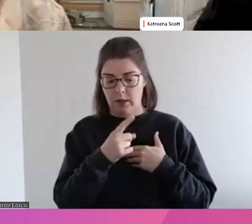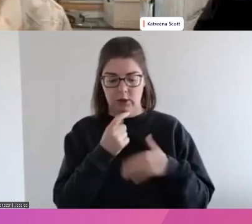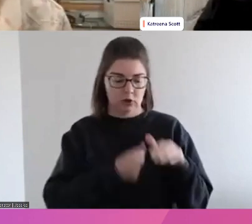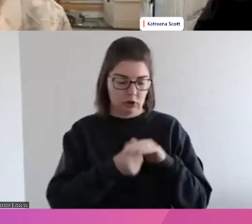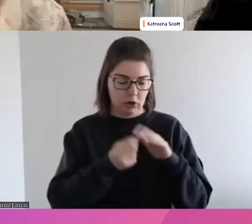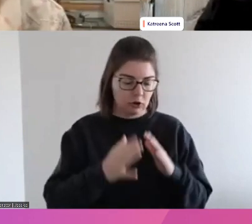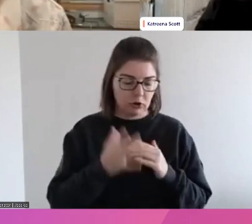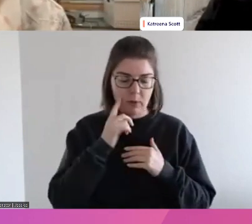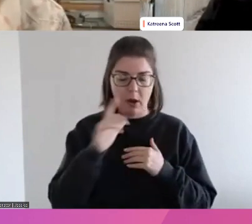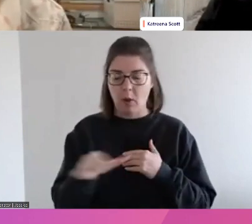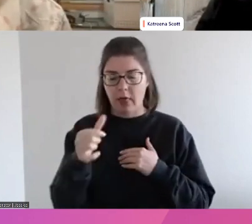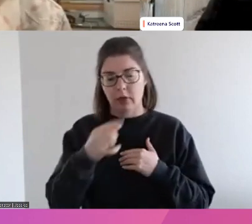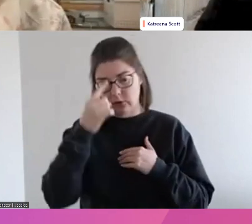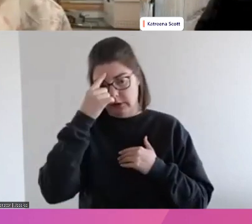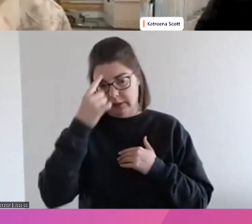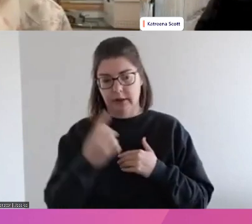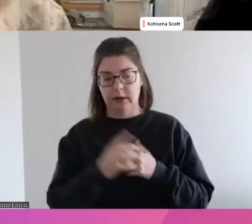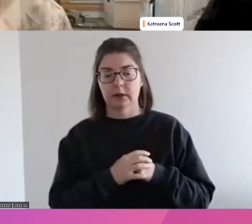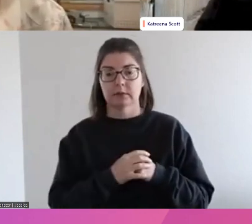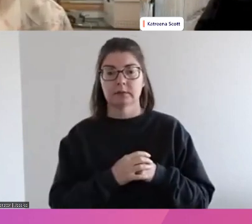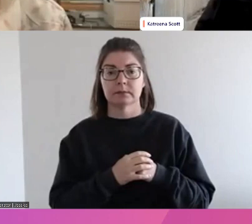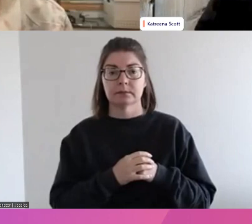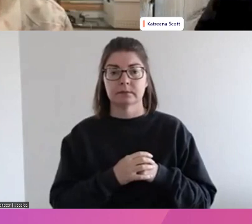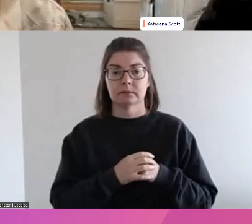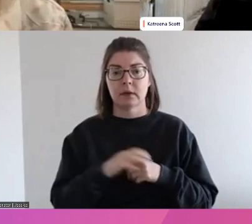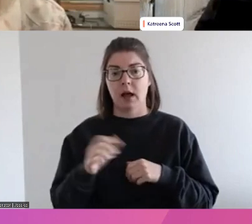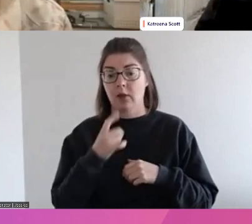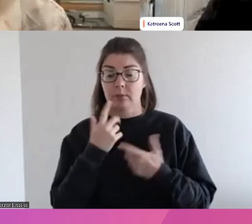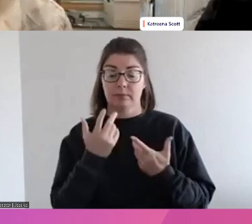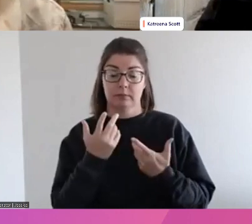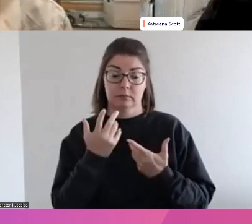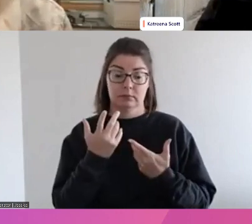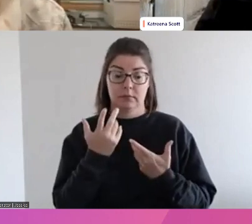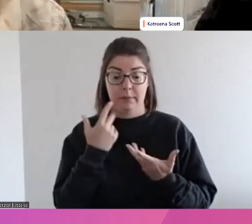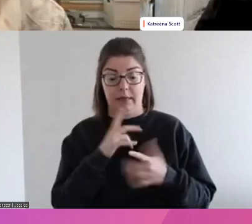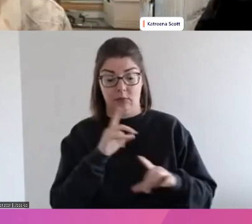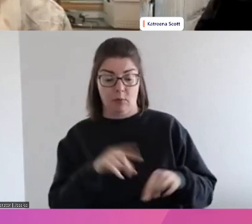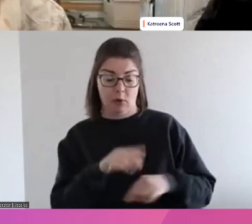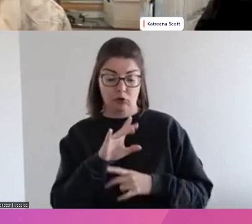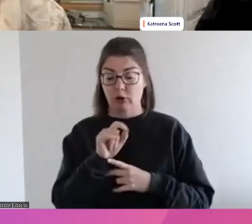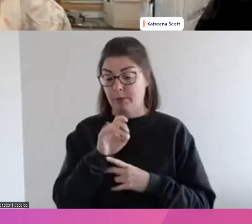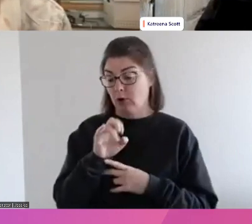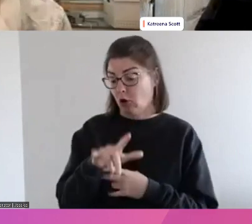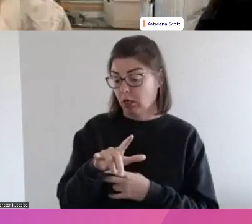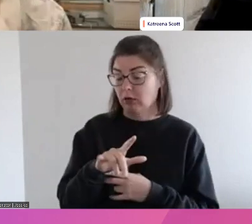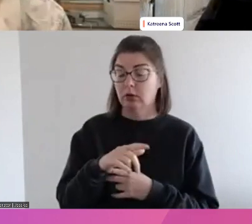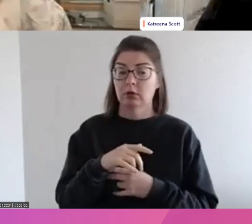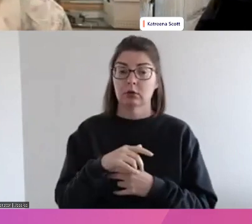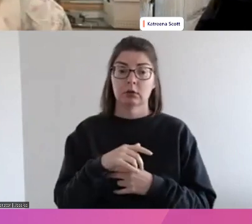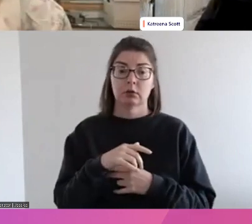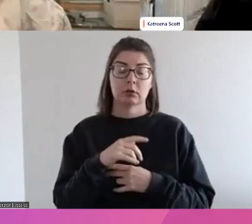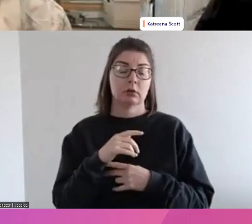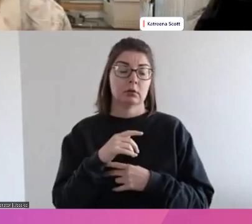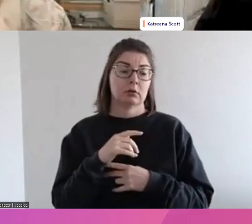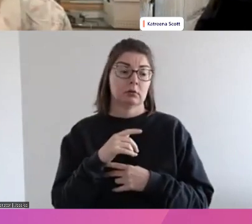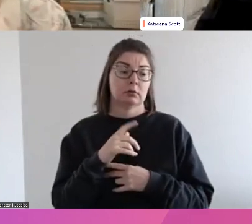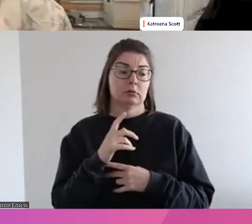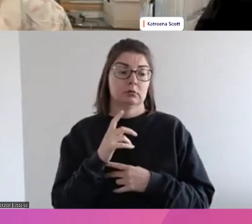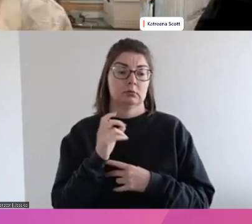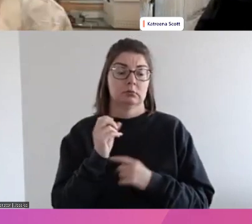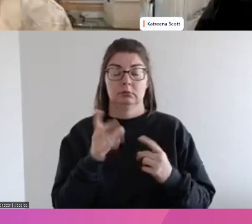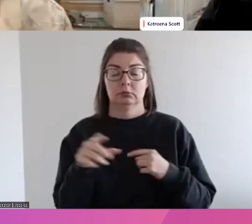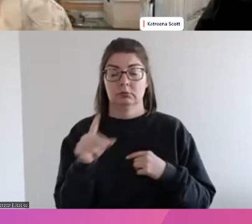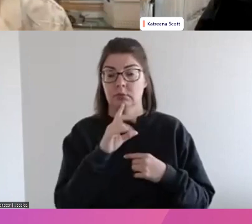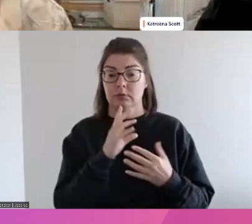des ressources hors refuge. Certaines interventions pouvant être faites, par